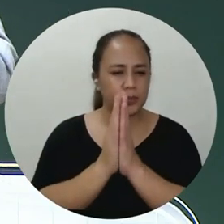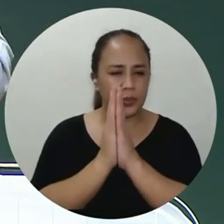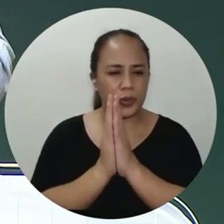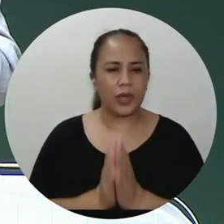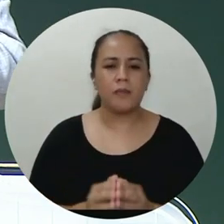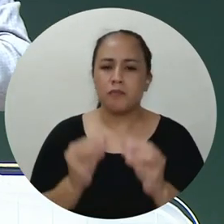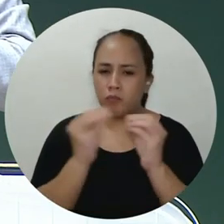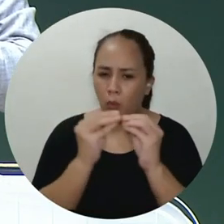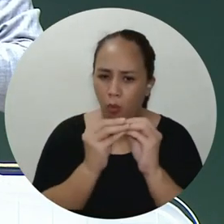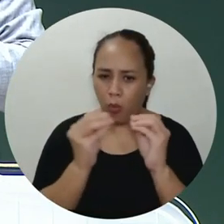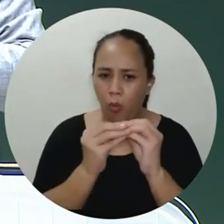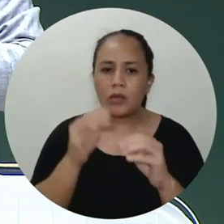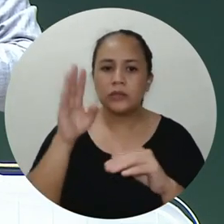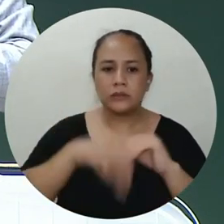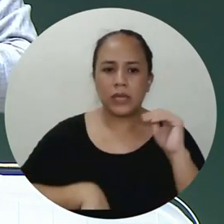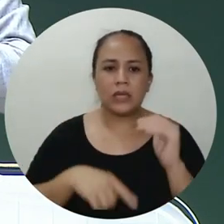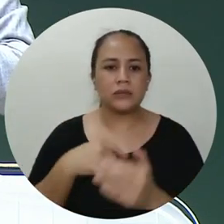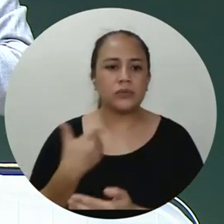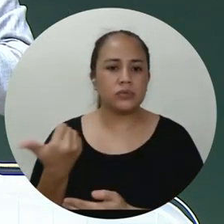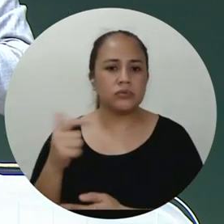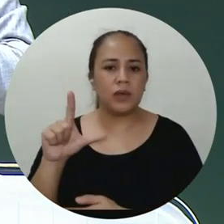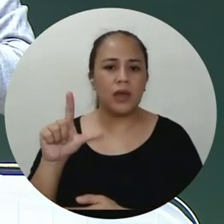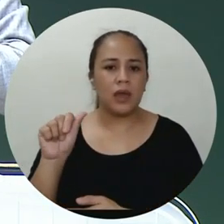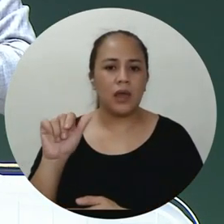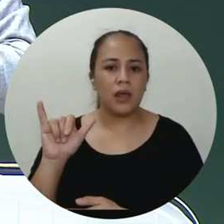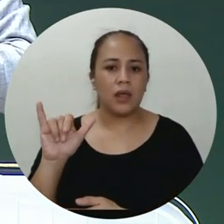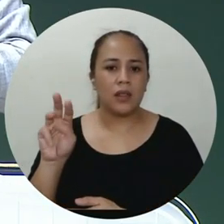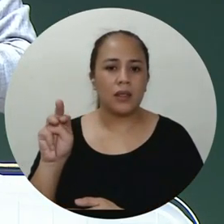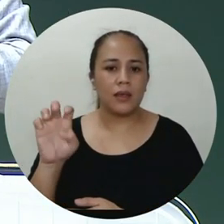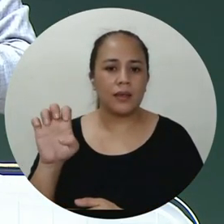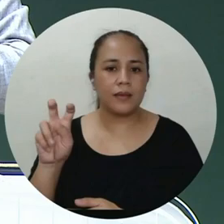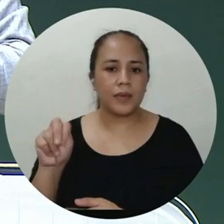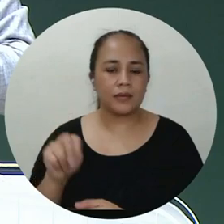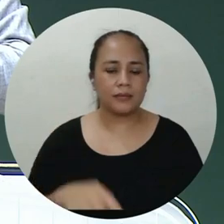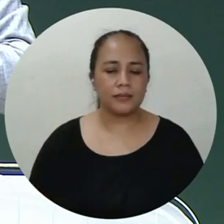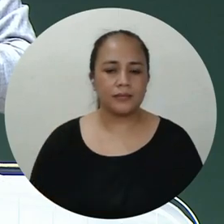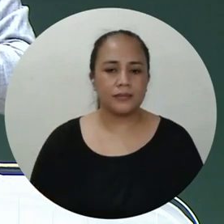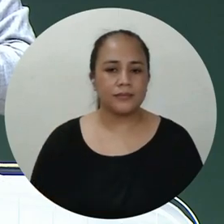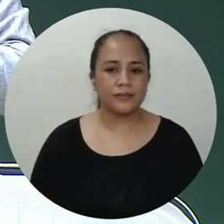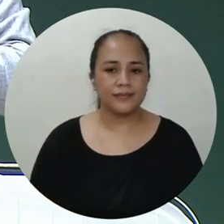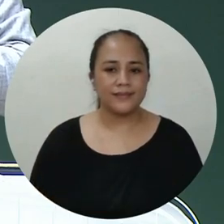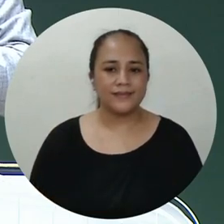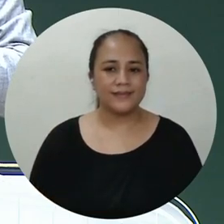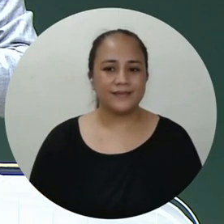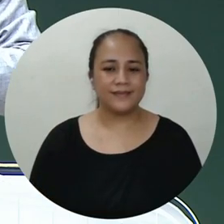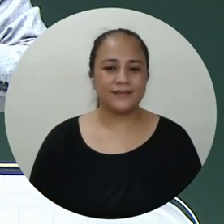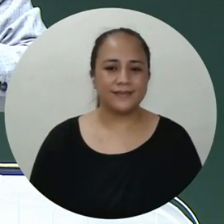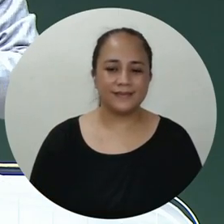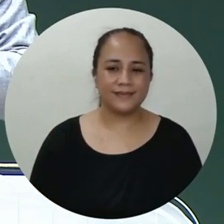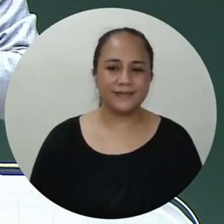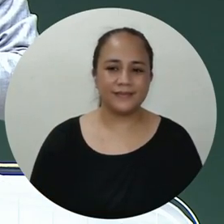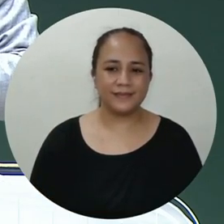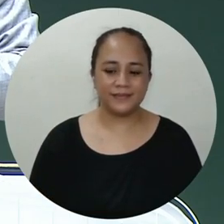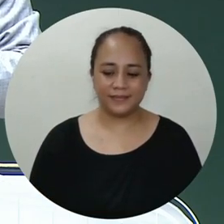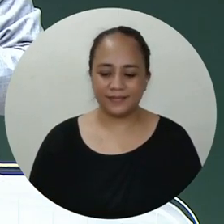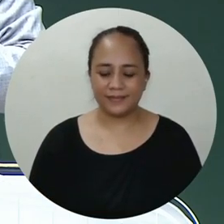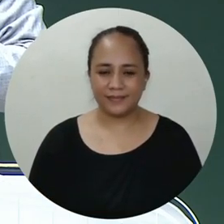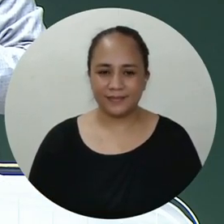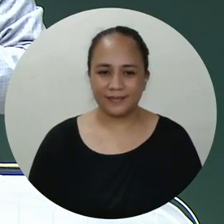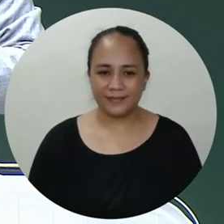than our laymen. 저는 말이죠. 저는 그 이 청년 때부터